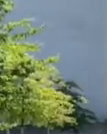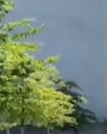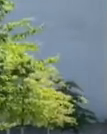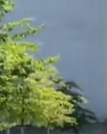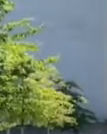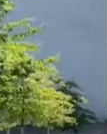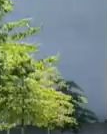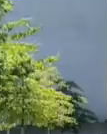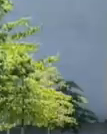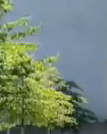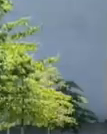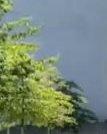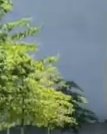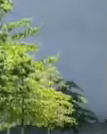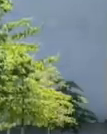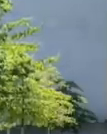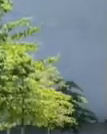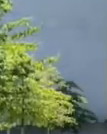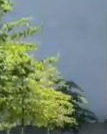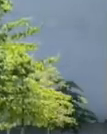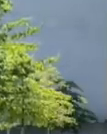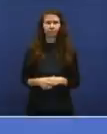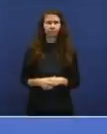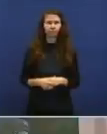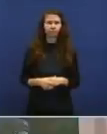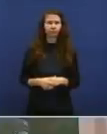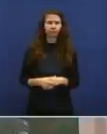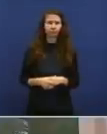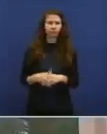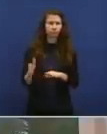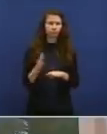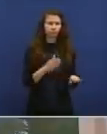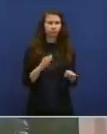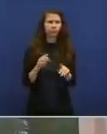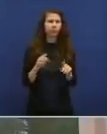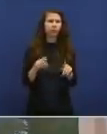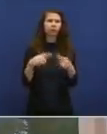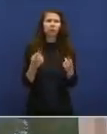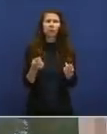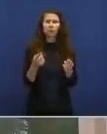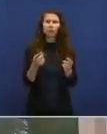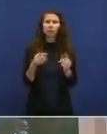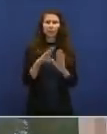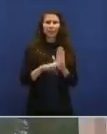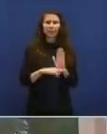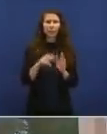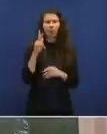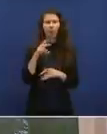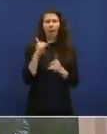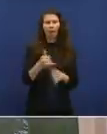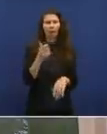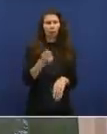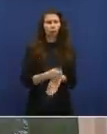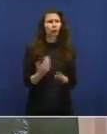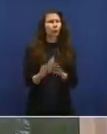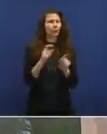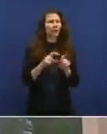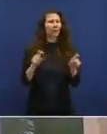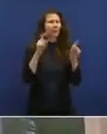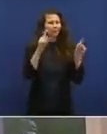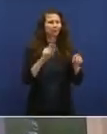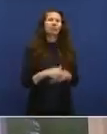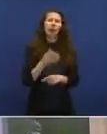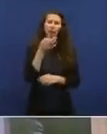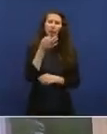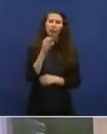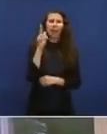finde, meine Frage richtete sich nach was anderem. Schauen Sie es an. Dann habe ich als nächstes auf der Liste Herrn Reitschuster. Das war mal noch ein Thema, glaube ich. Eine Frage